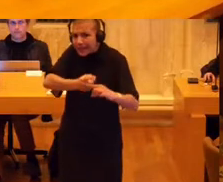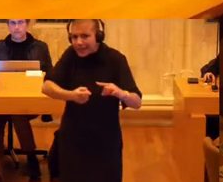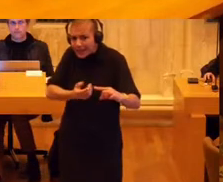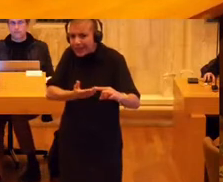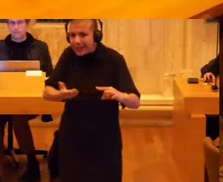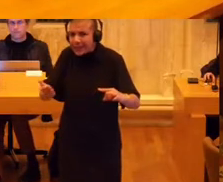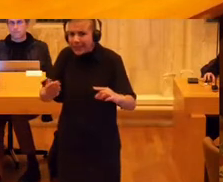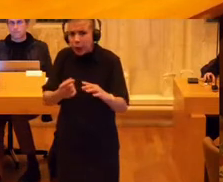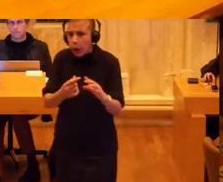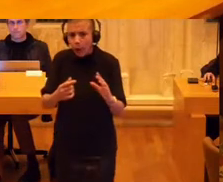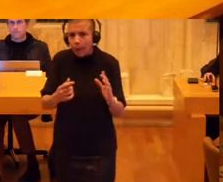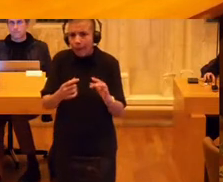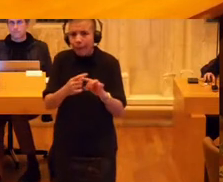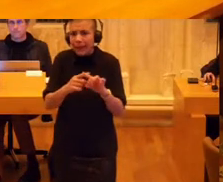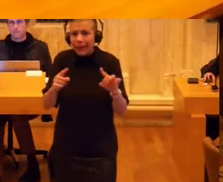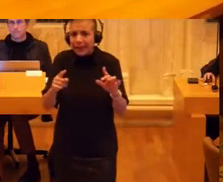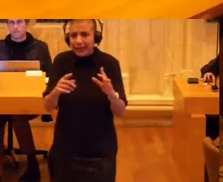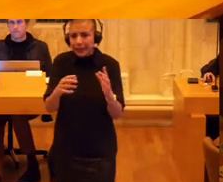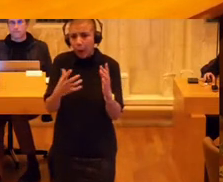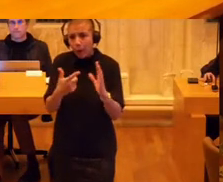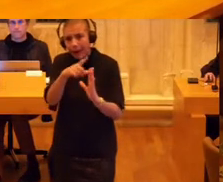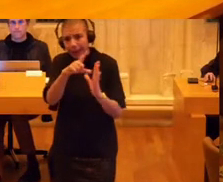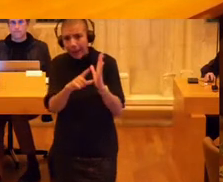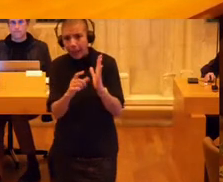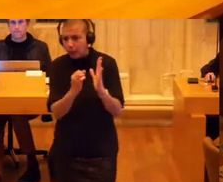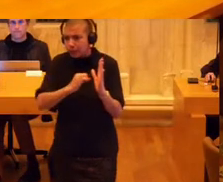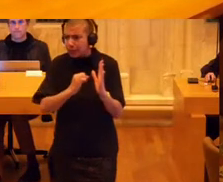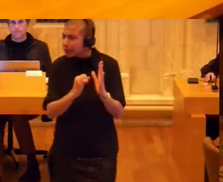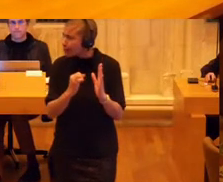affectés du coup en conséquence. Ensuite,